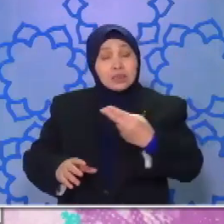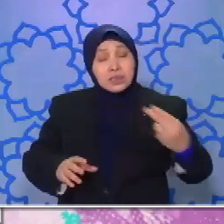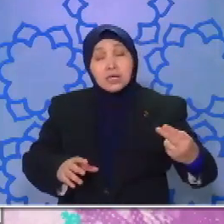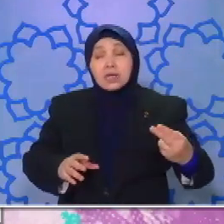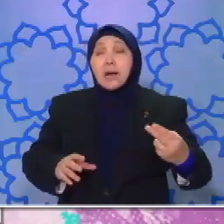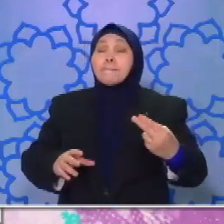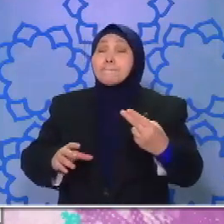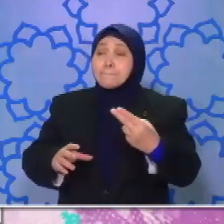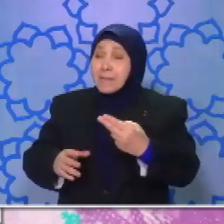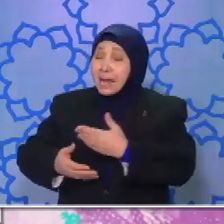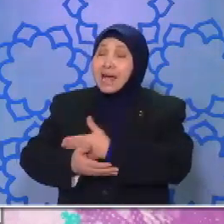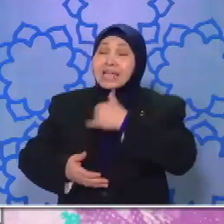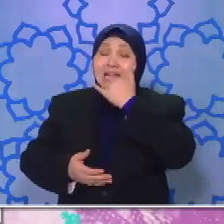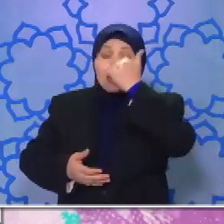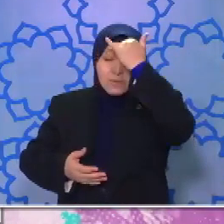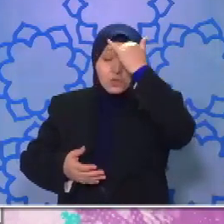ويستخرجا